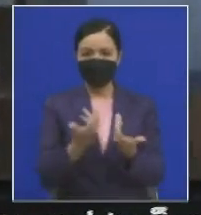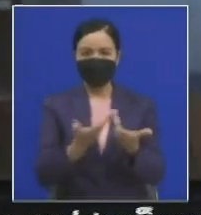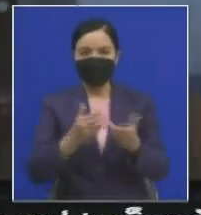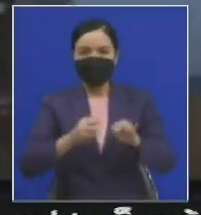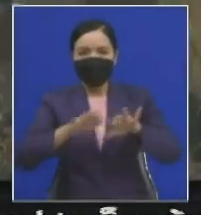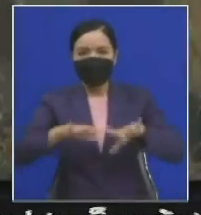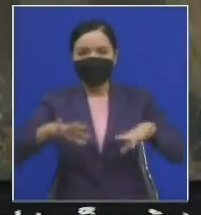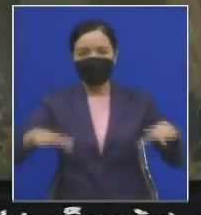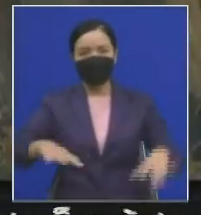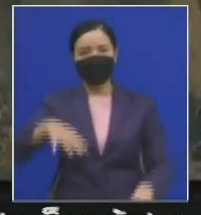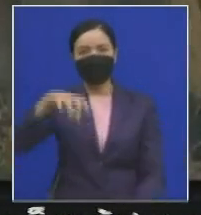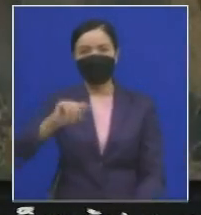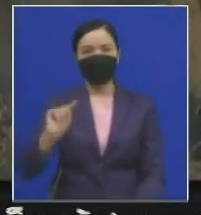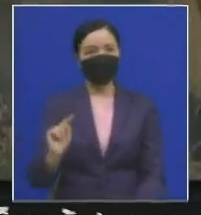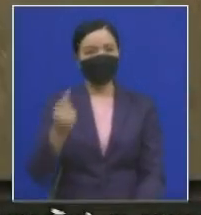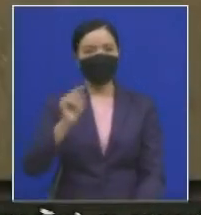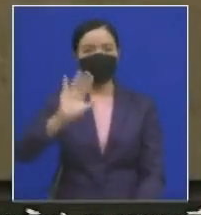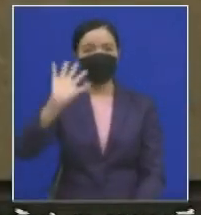แหงเดียวในโลก